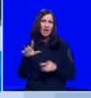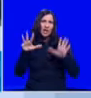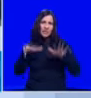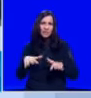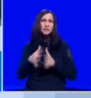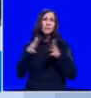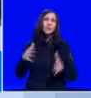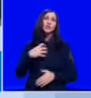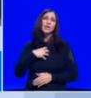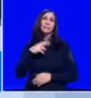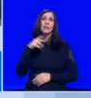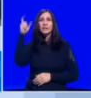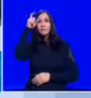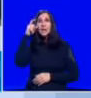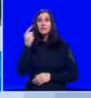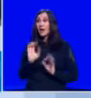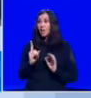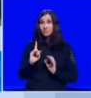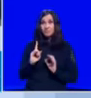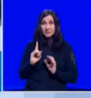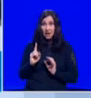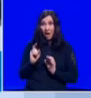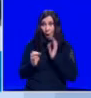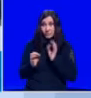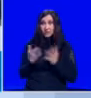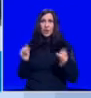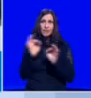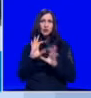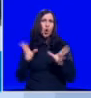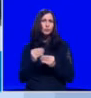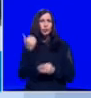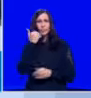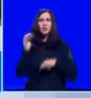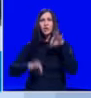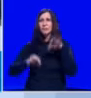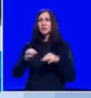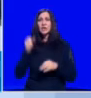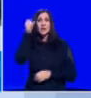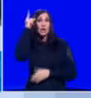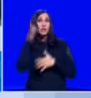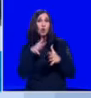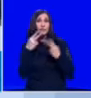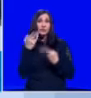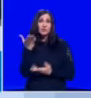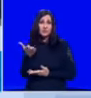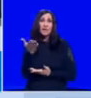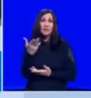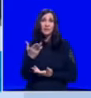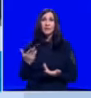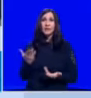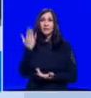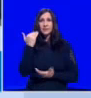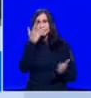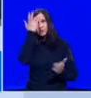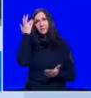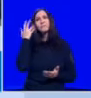ГЕРБ и ДПС и сега в един момент започват да ни обясняват как едва ли нямат нищо общо. Добре, че избирателите им са достатъчно интелигентни хора, за да виждат техните гърчове. Вие не виждате ли какво